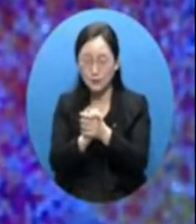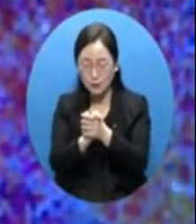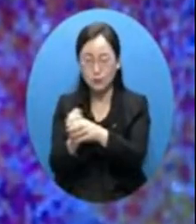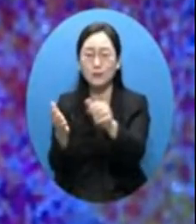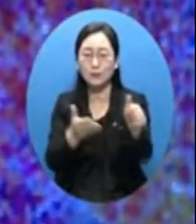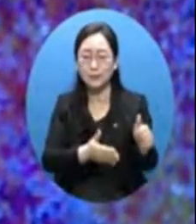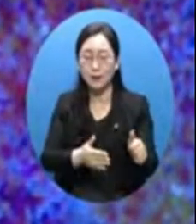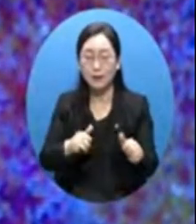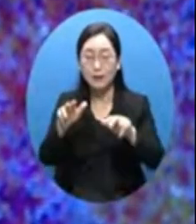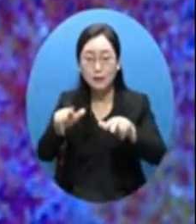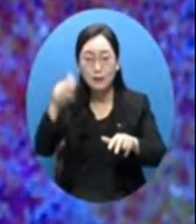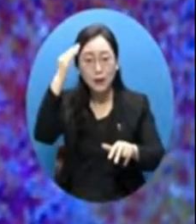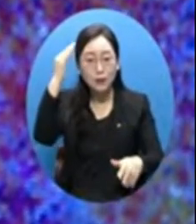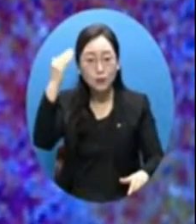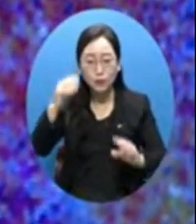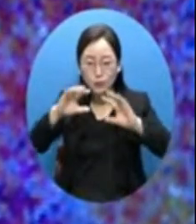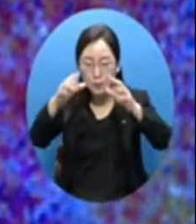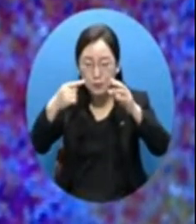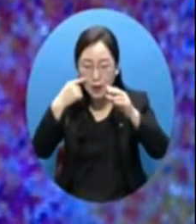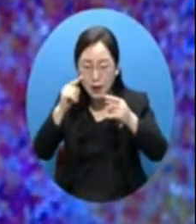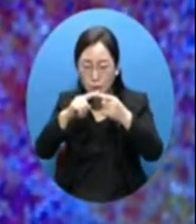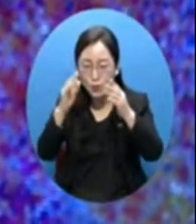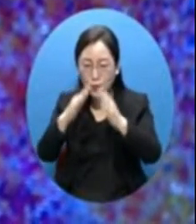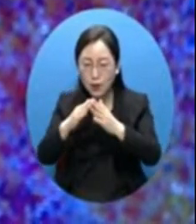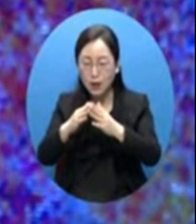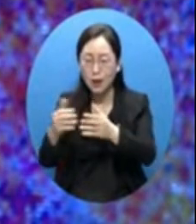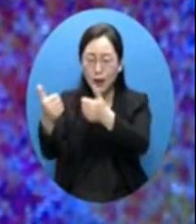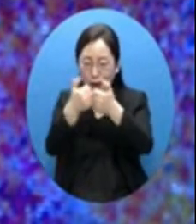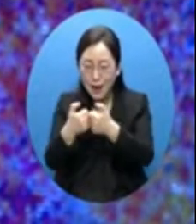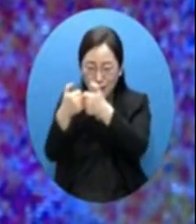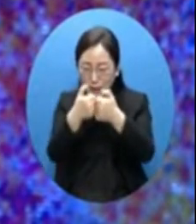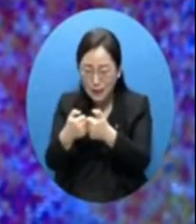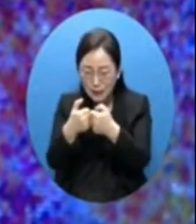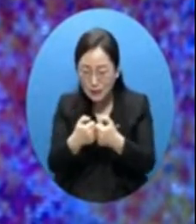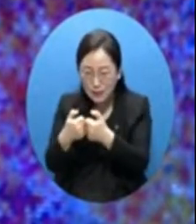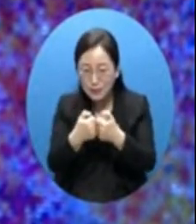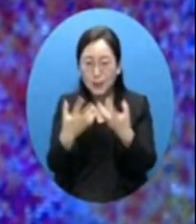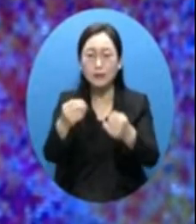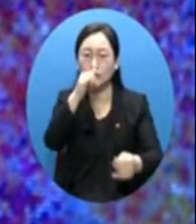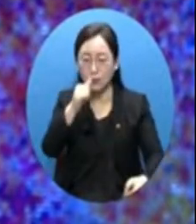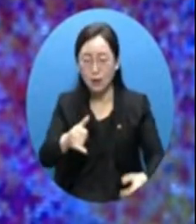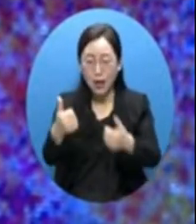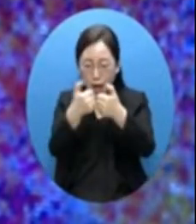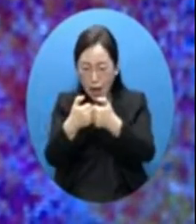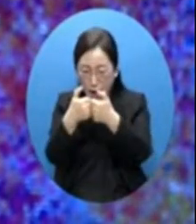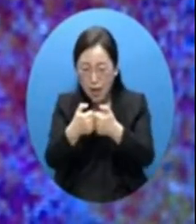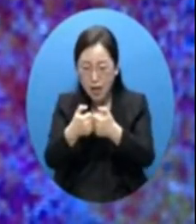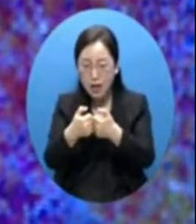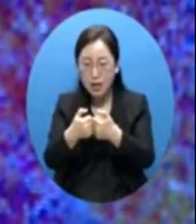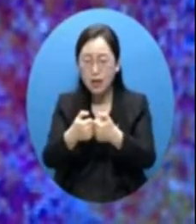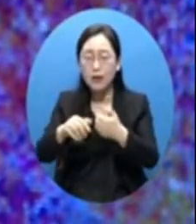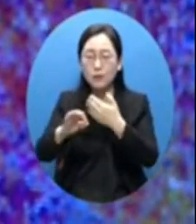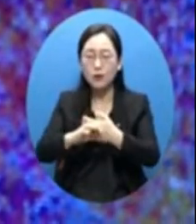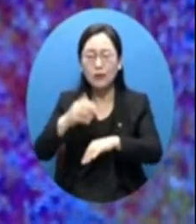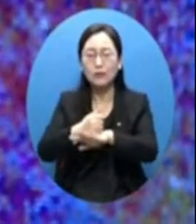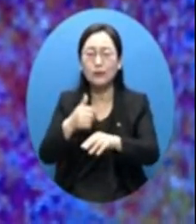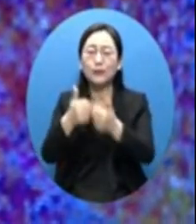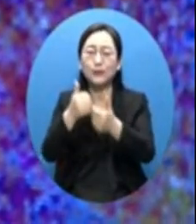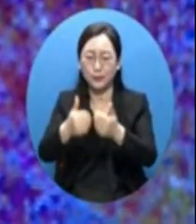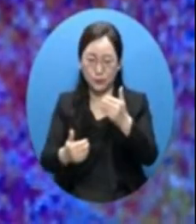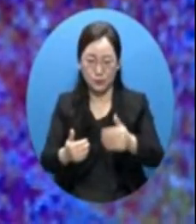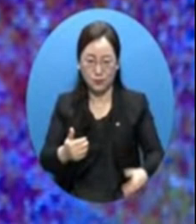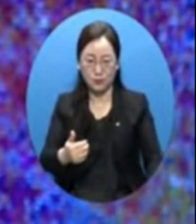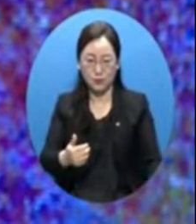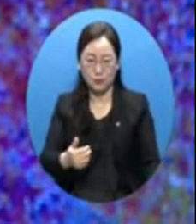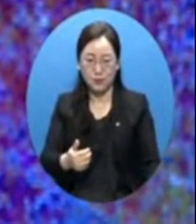오늘날 한국에 너무나 교회마다 회의가 많습니다. 회의가 많으면 회의가 생긴다고 회의를 통해서 부흥한 교회는 하나도 없습니다.